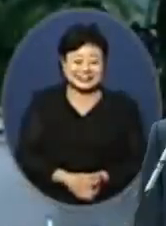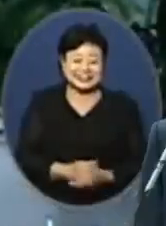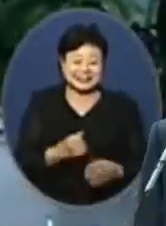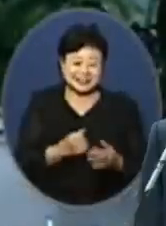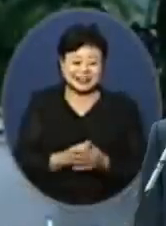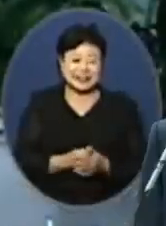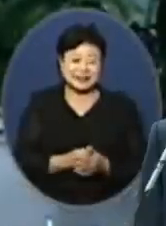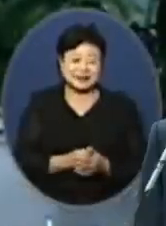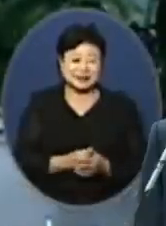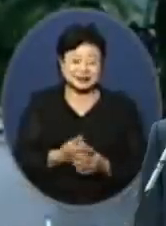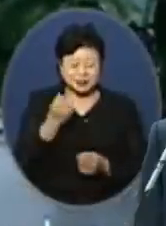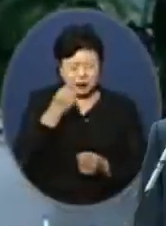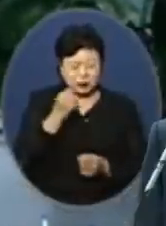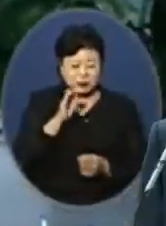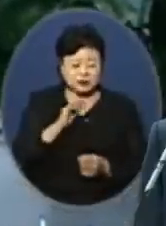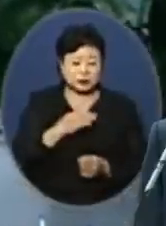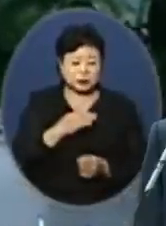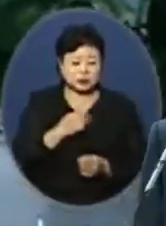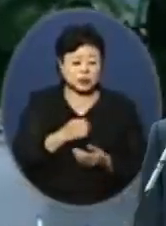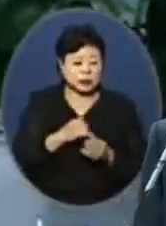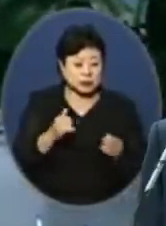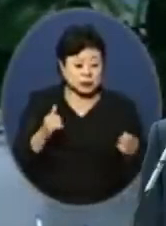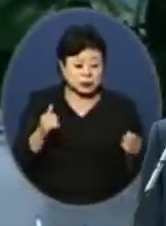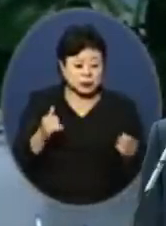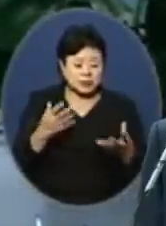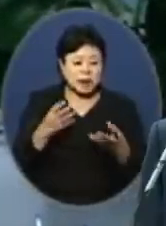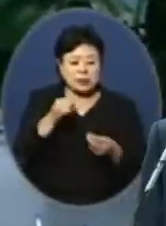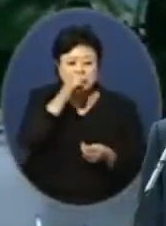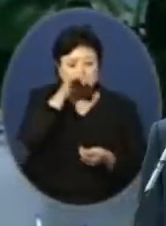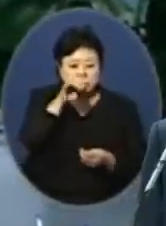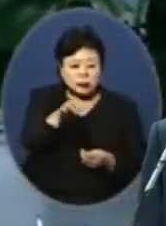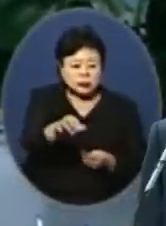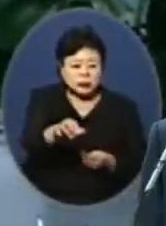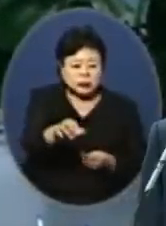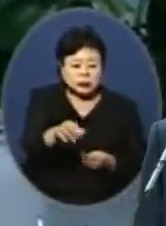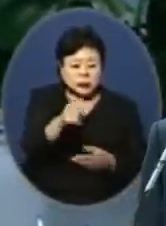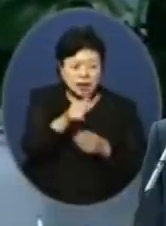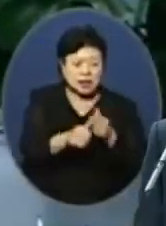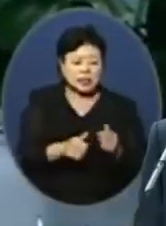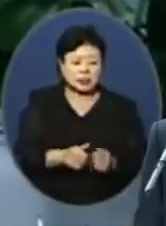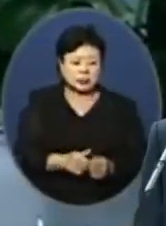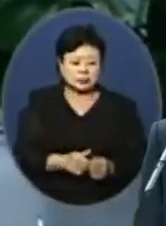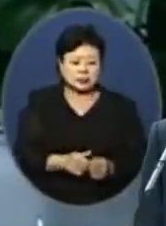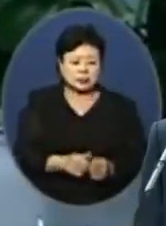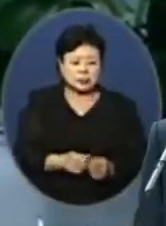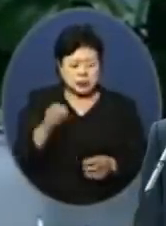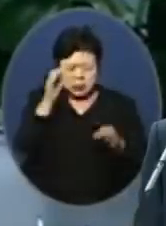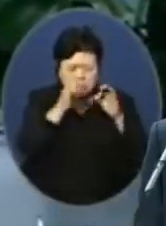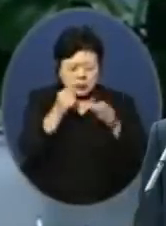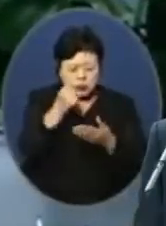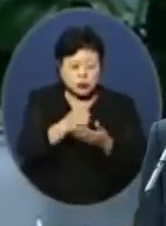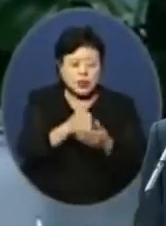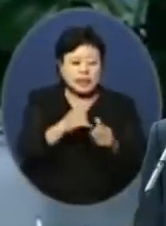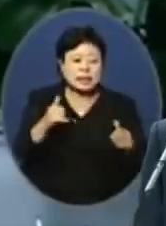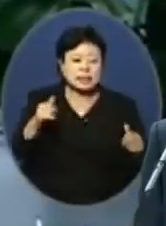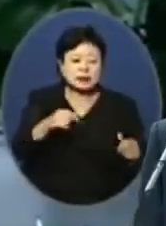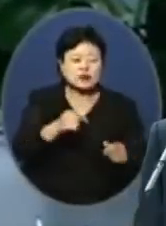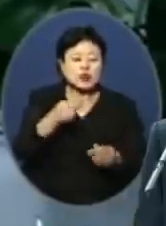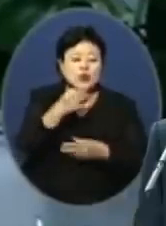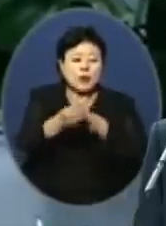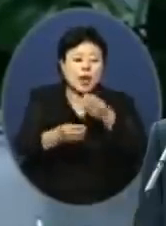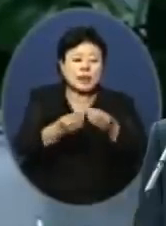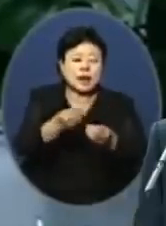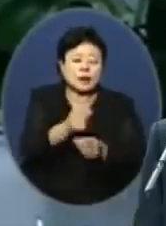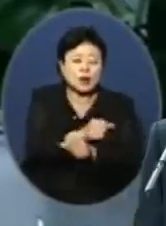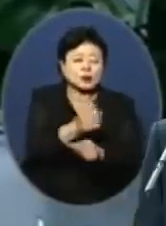때문에 내 영혼이 잘못된 죄인들이 득실거리는 곳에 하나님은 찾아 들어가서 죄인들을